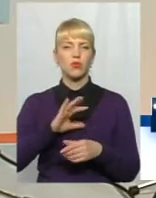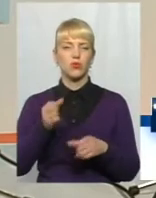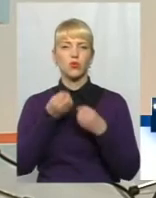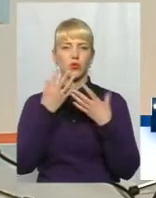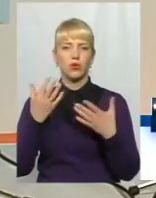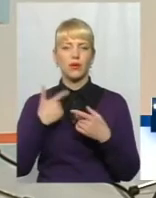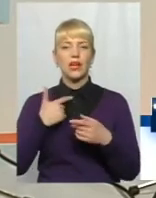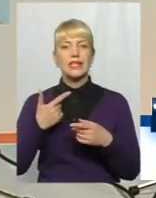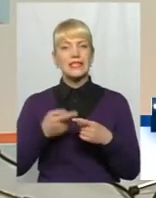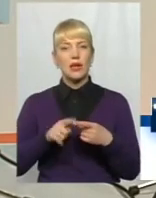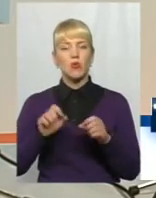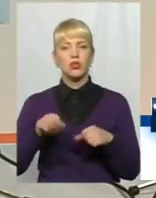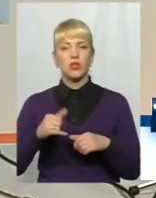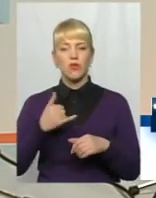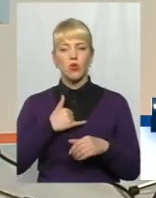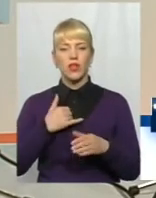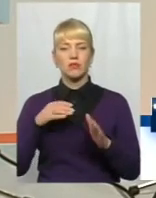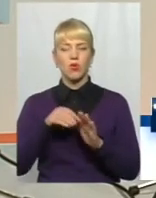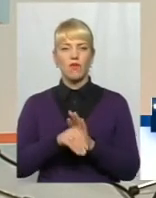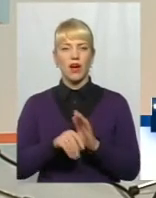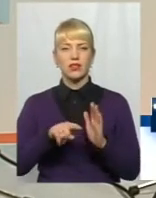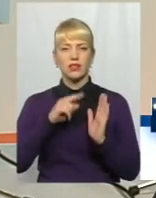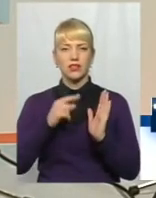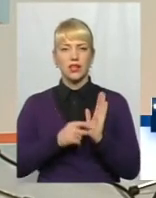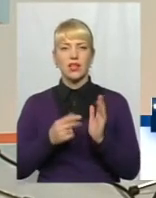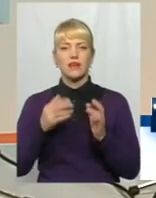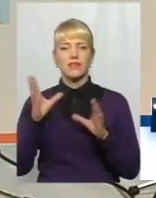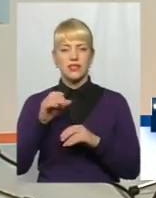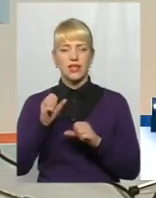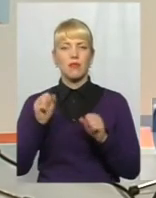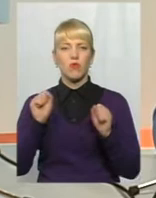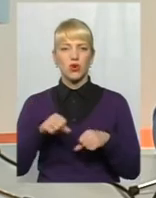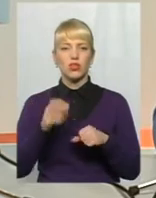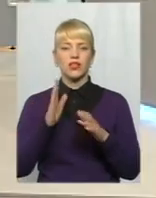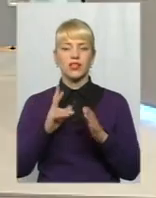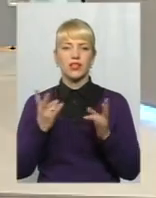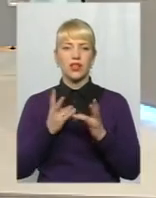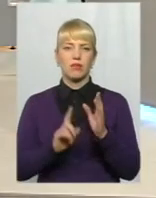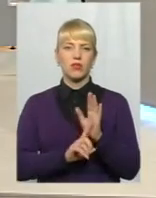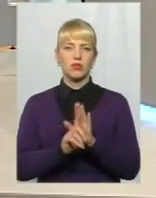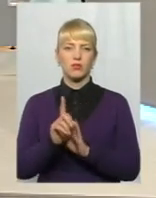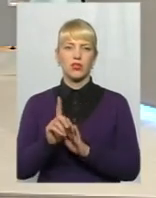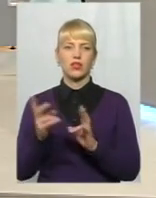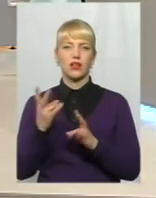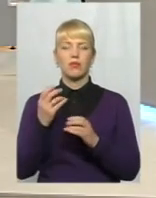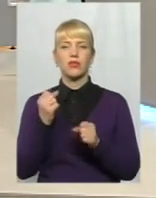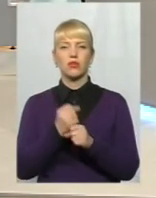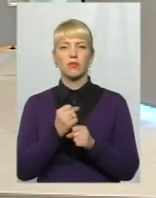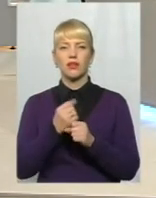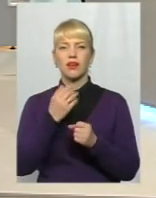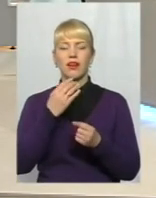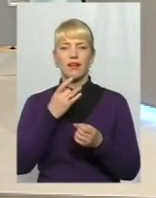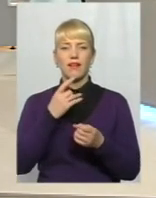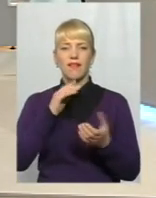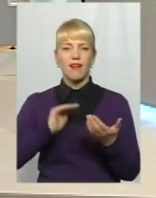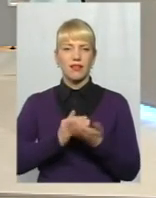нас запровадити? Все можливо запровадити, потрібно тільки розпочати. Так, можливо, для цього треба зробити якусь якісну піар-кампанію, як ви